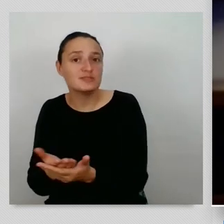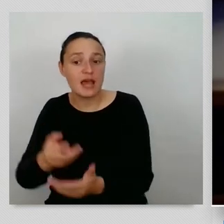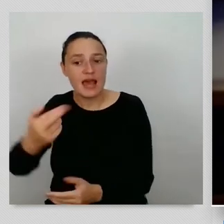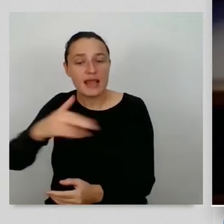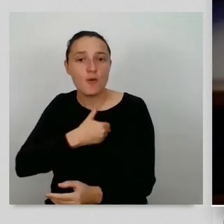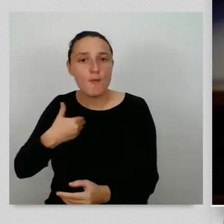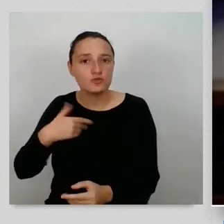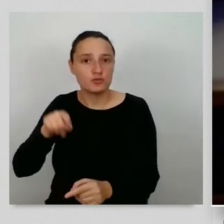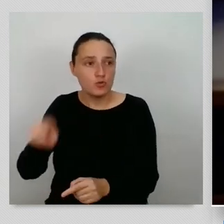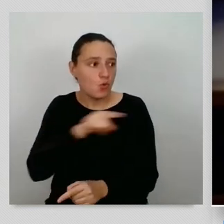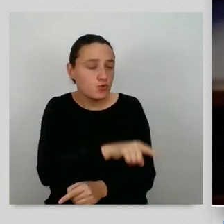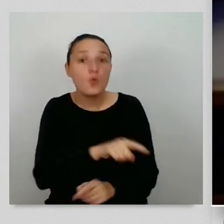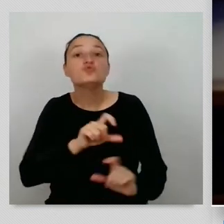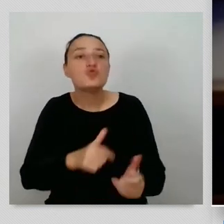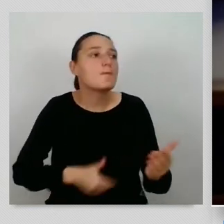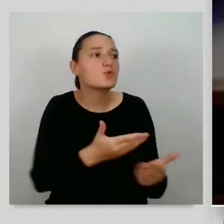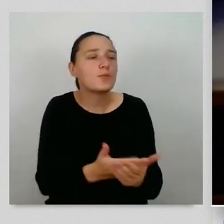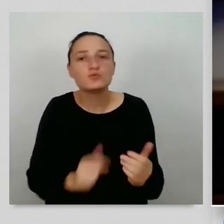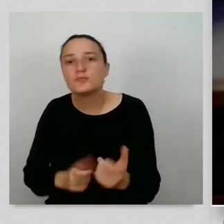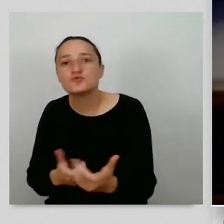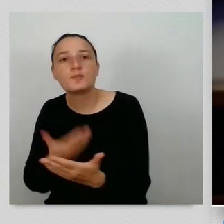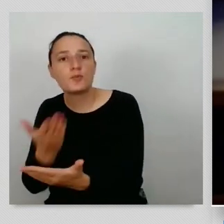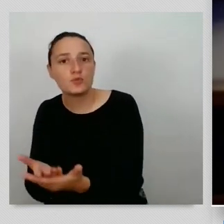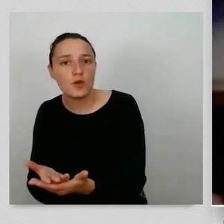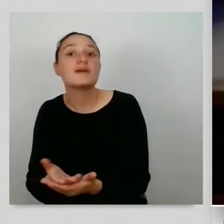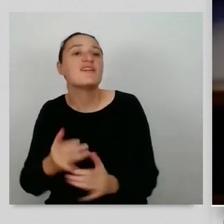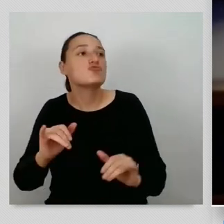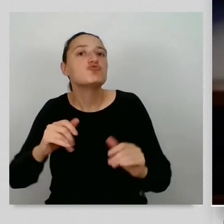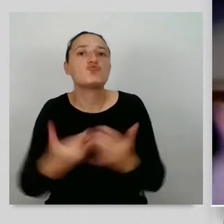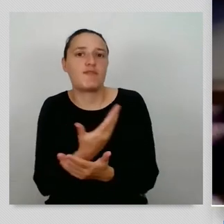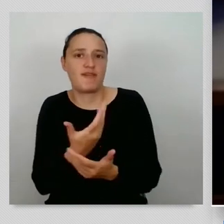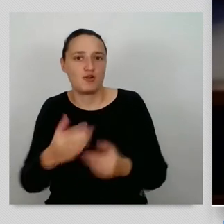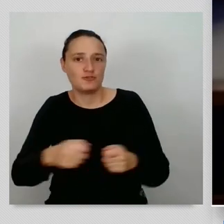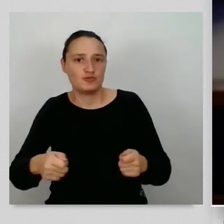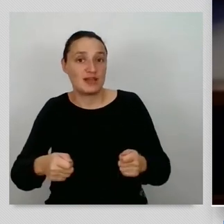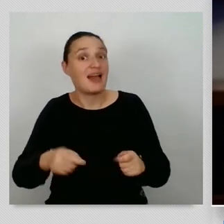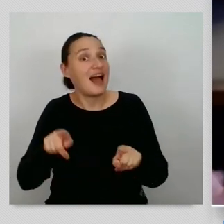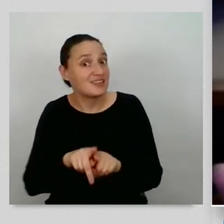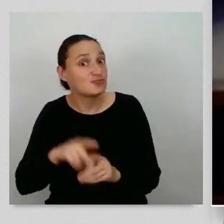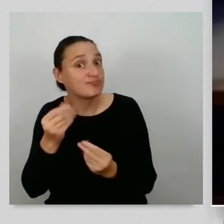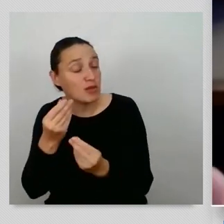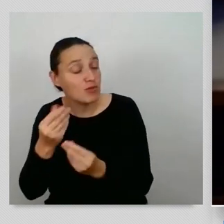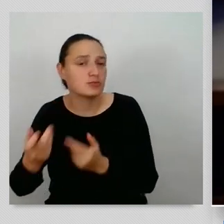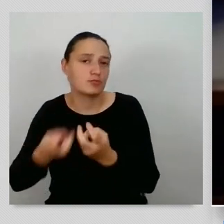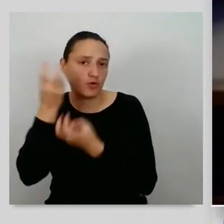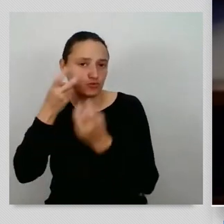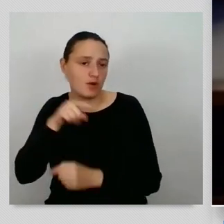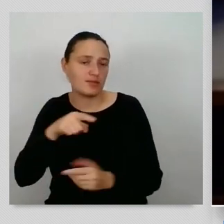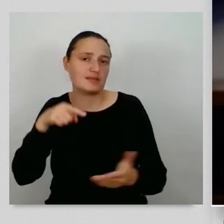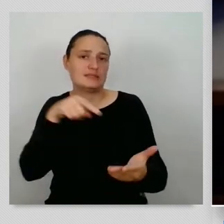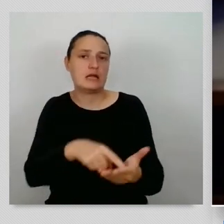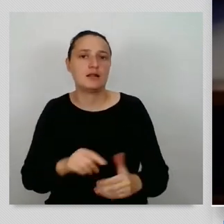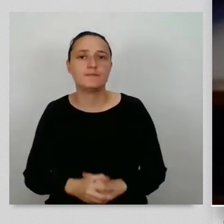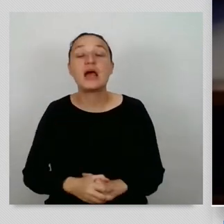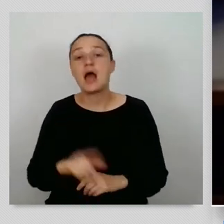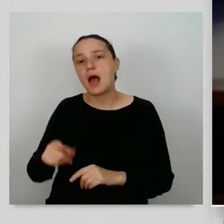im proponujemy, jakie rozwiązania nowoczesne jesteśmy w stanie im zaproponować i znalezienie na to środków. Oczywiście tutaj słusznie powiedział chyba pan Grzyb